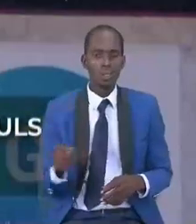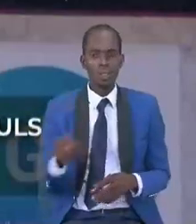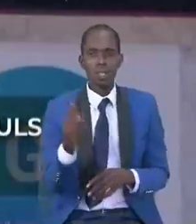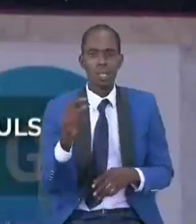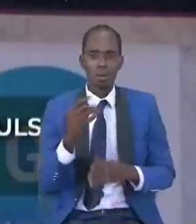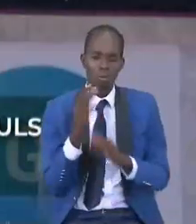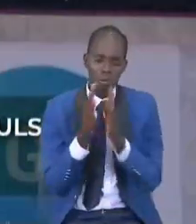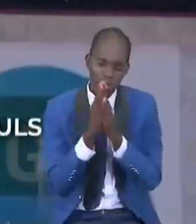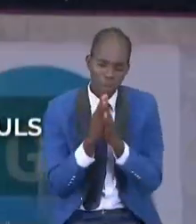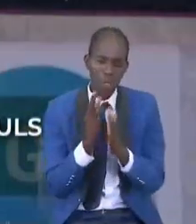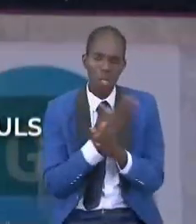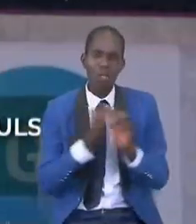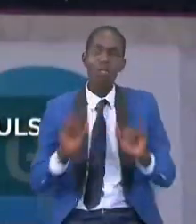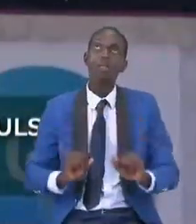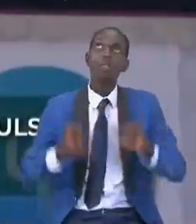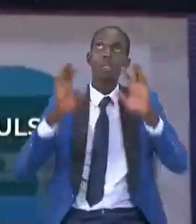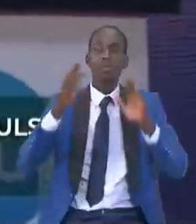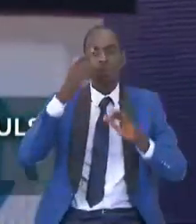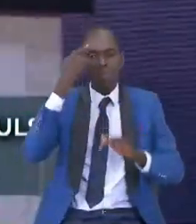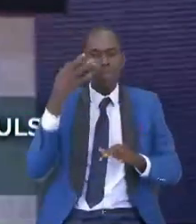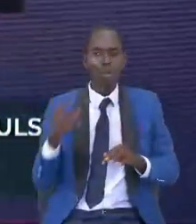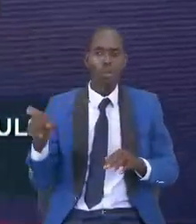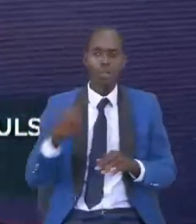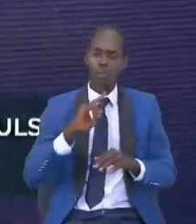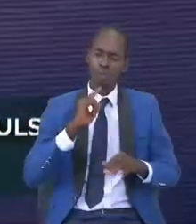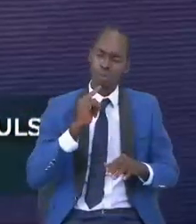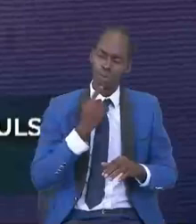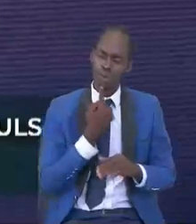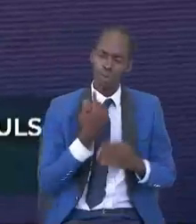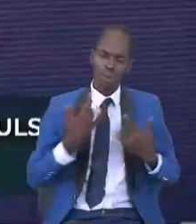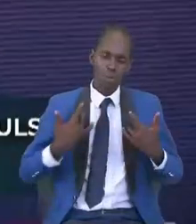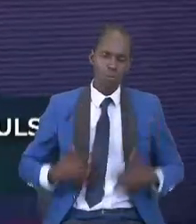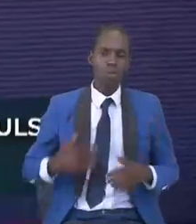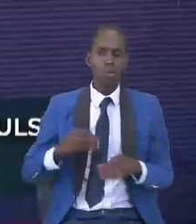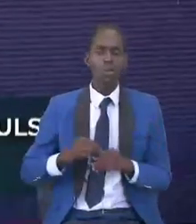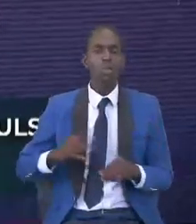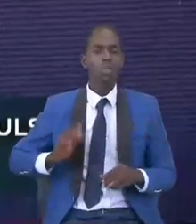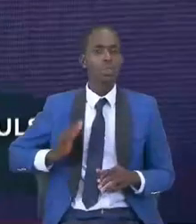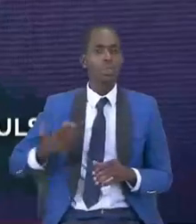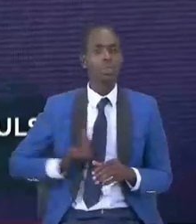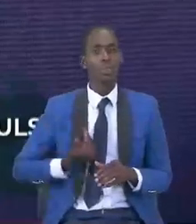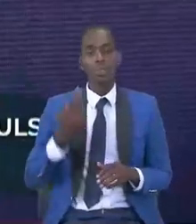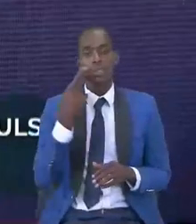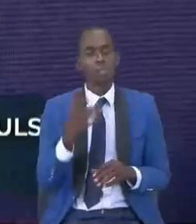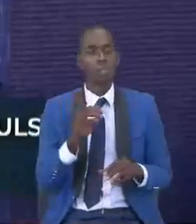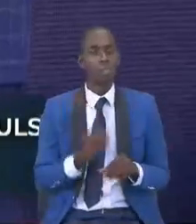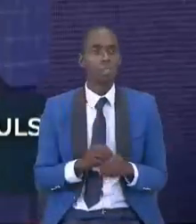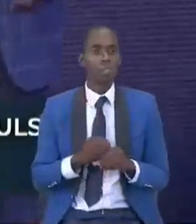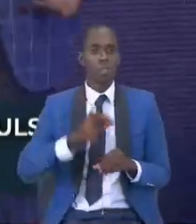les âmes désespérées. Chapitre 1 de Jonas,